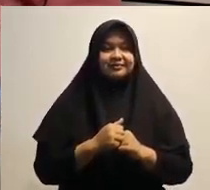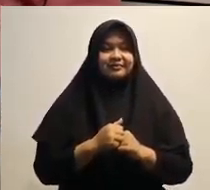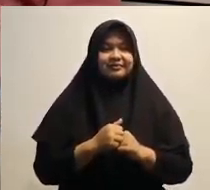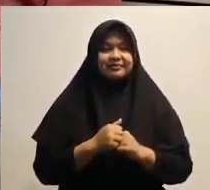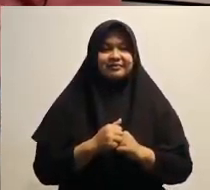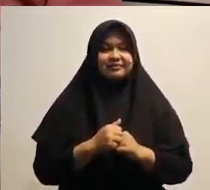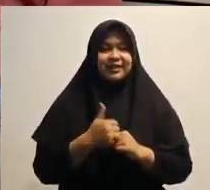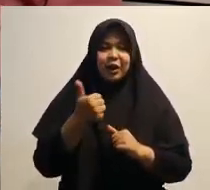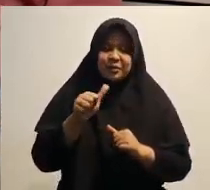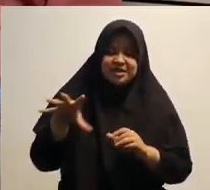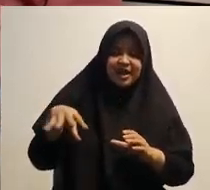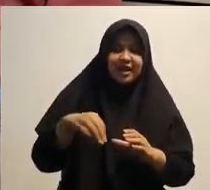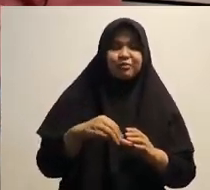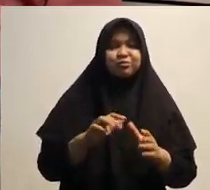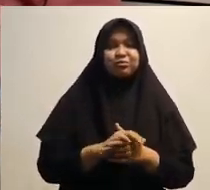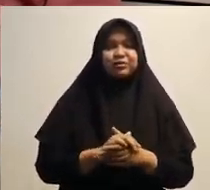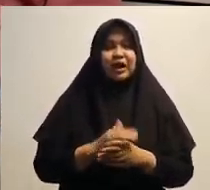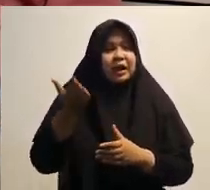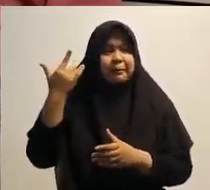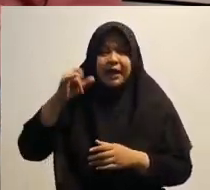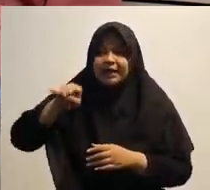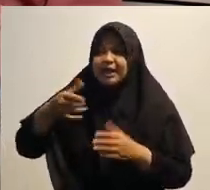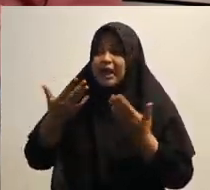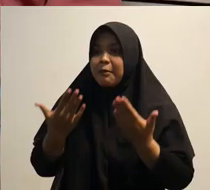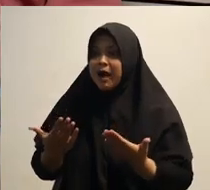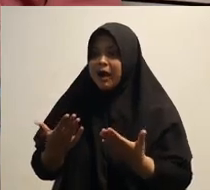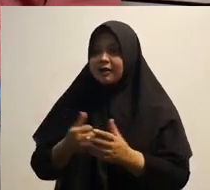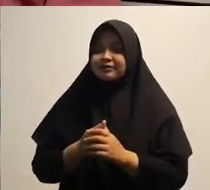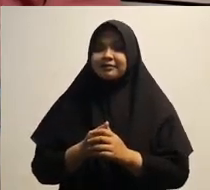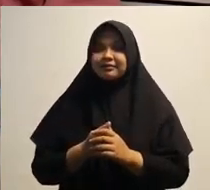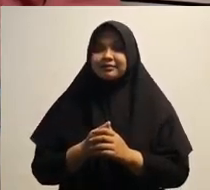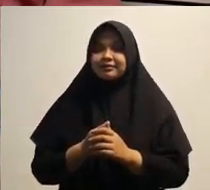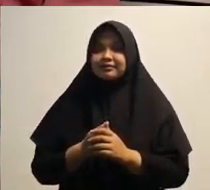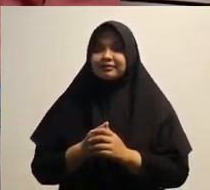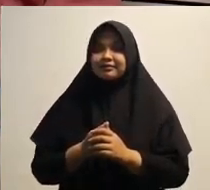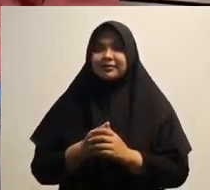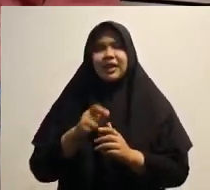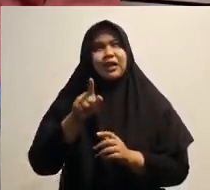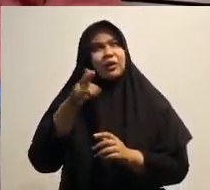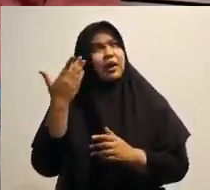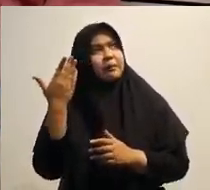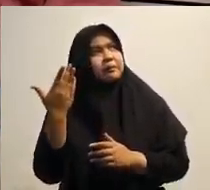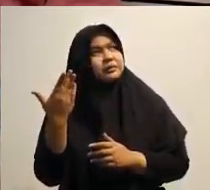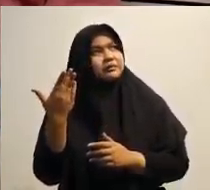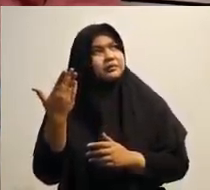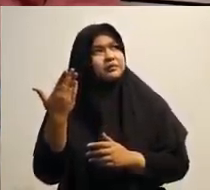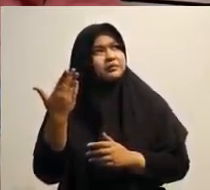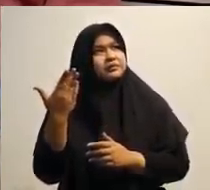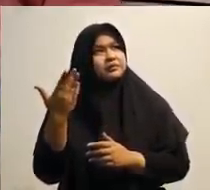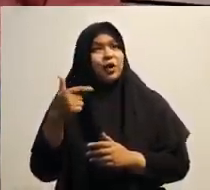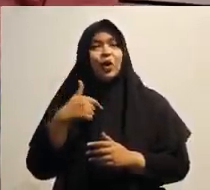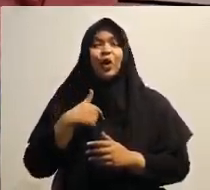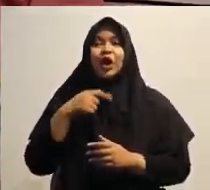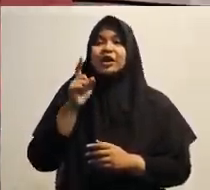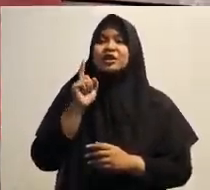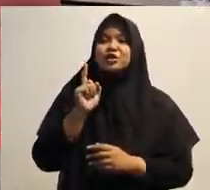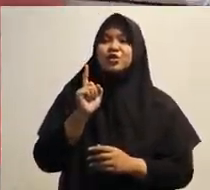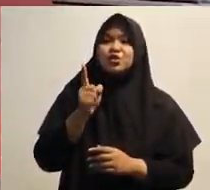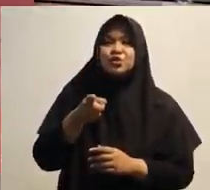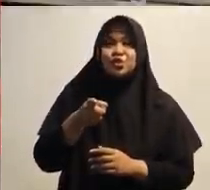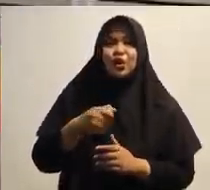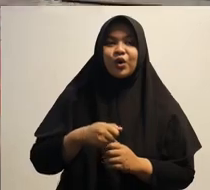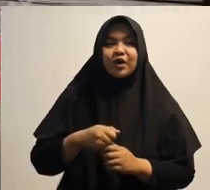masyarakat luas. Toh ini bisa gabung sekalian. Jadi apa Bu? Oh, Niko